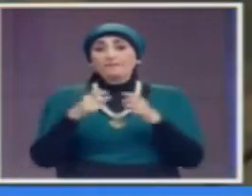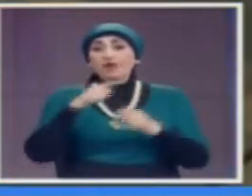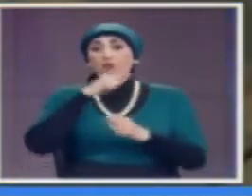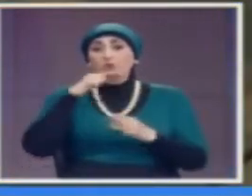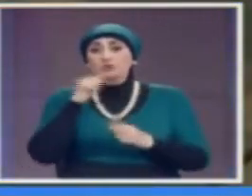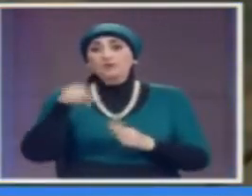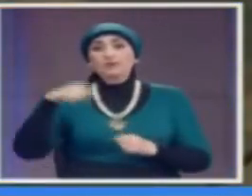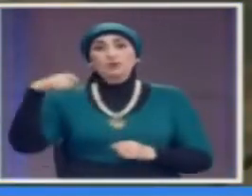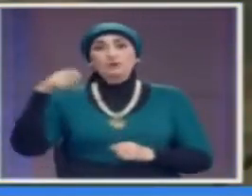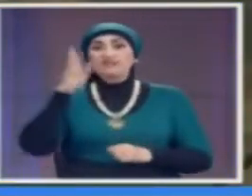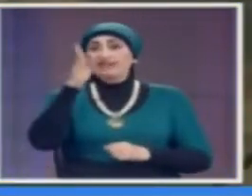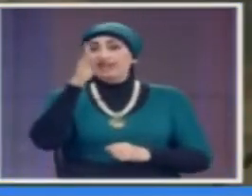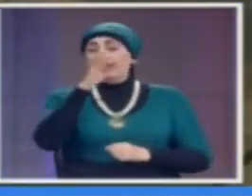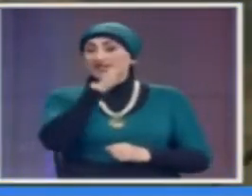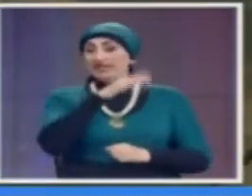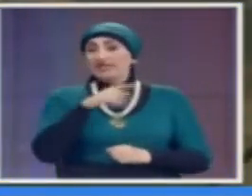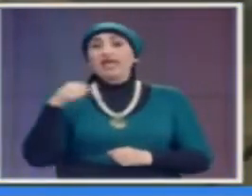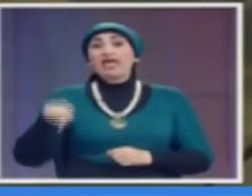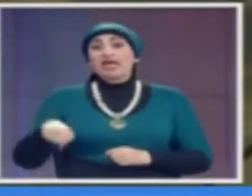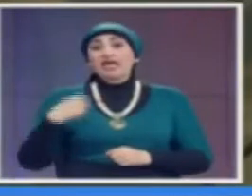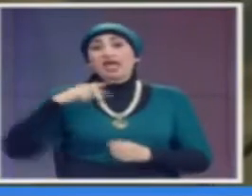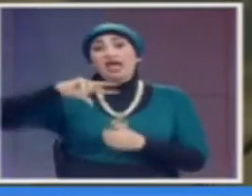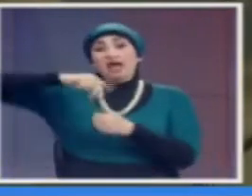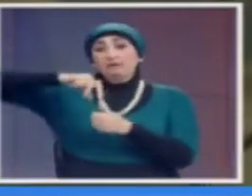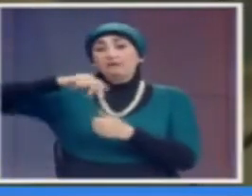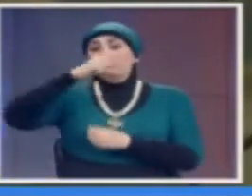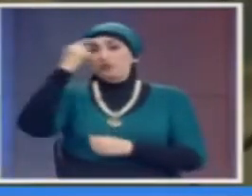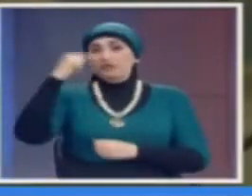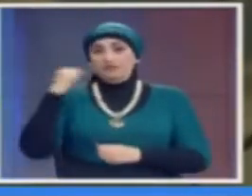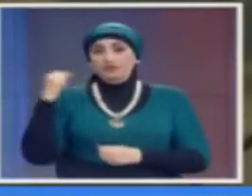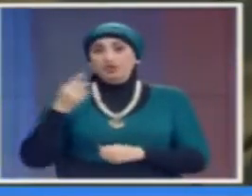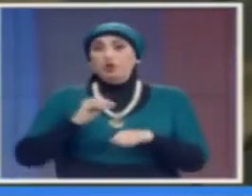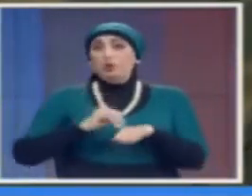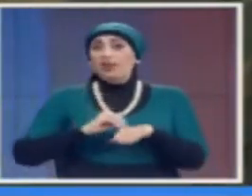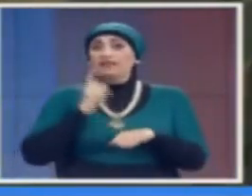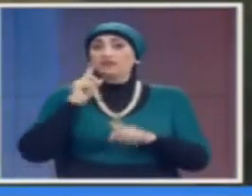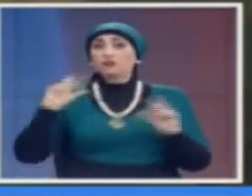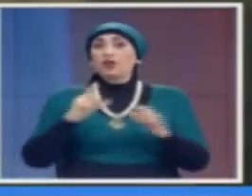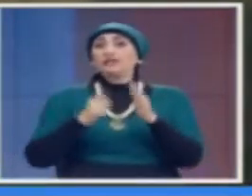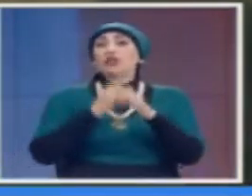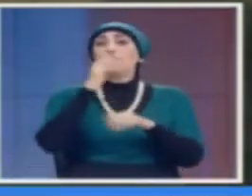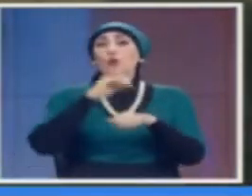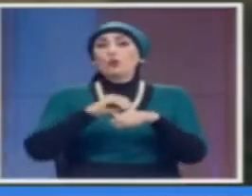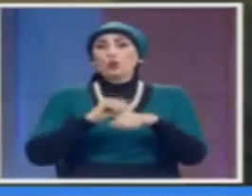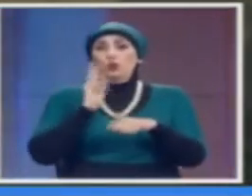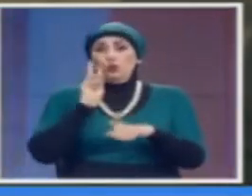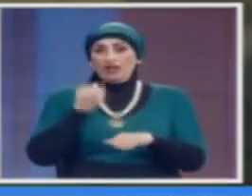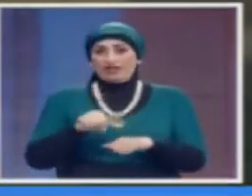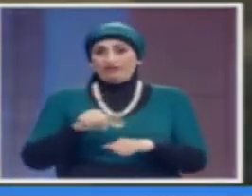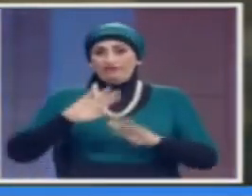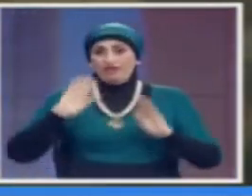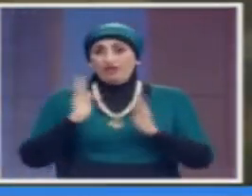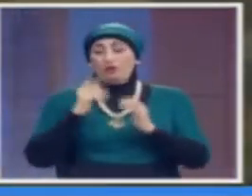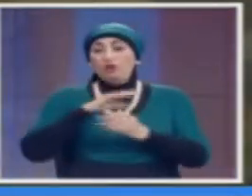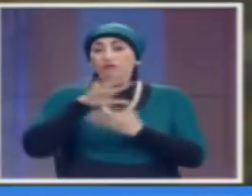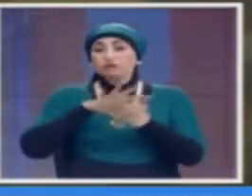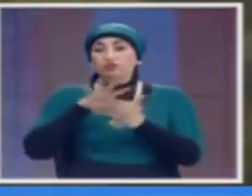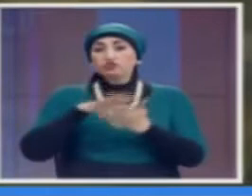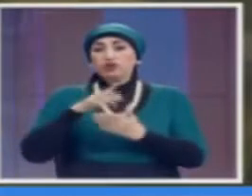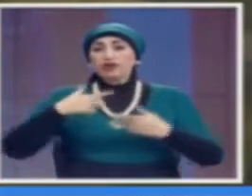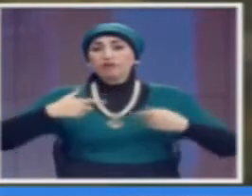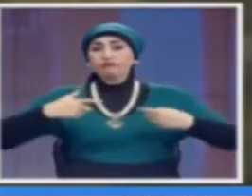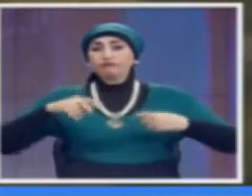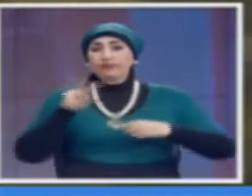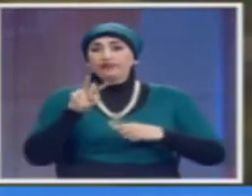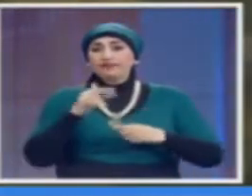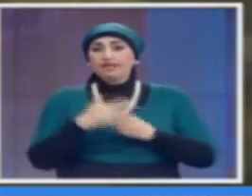بين موسكو أو بين وزيري خارجية أرمينيا وأذربيجان، والتي تعد الأولى من نوعها منذ اشتعال المواجهة